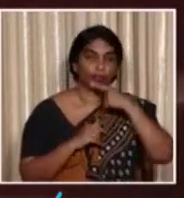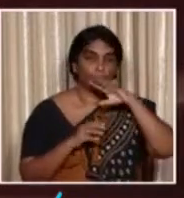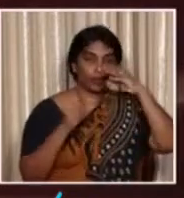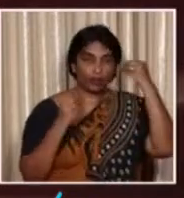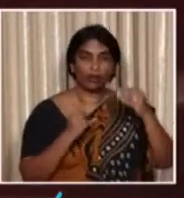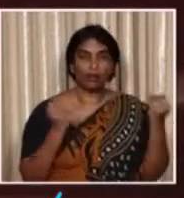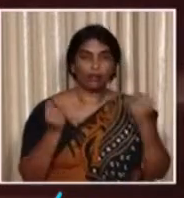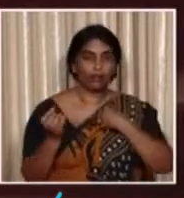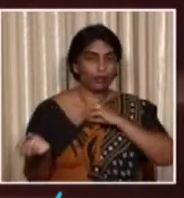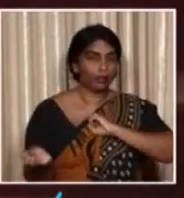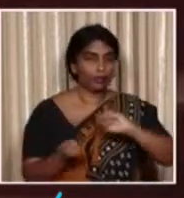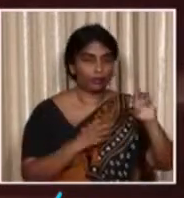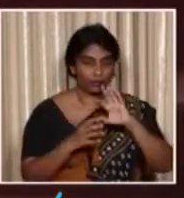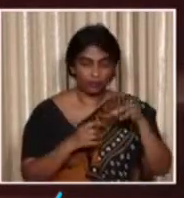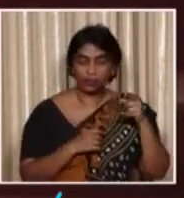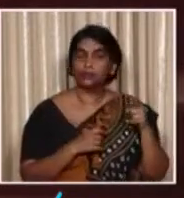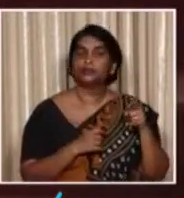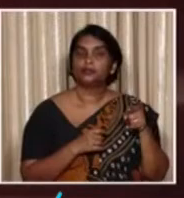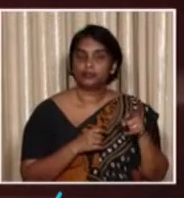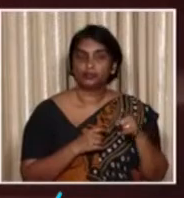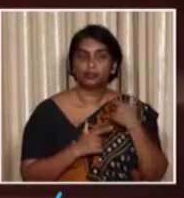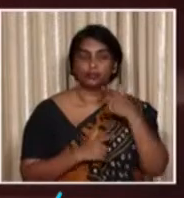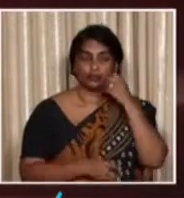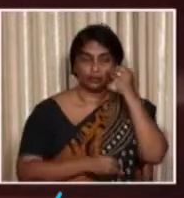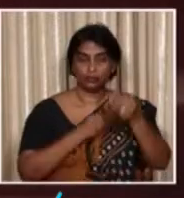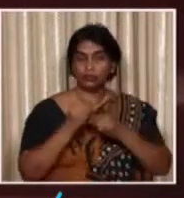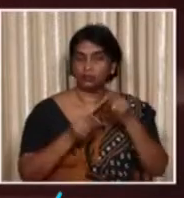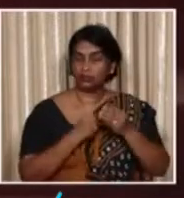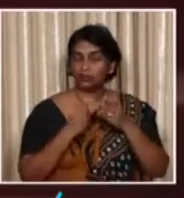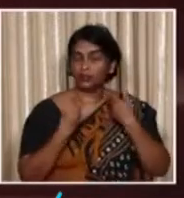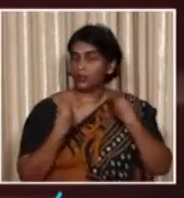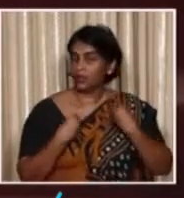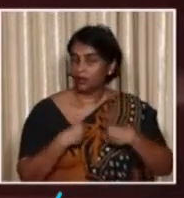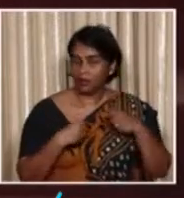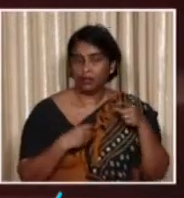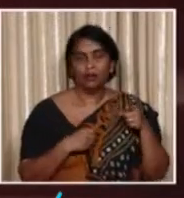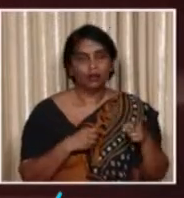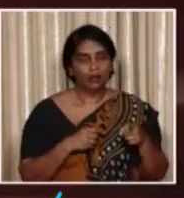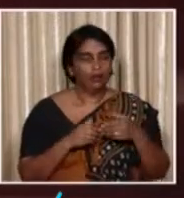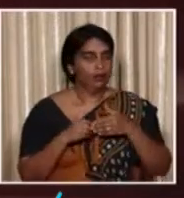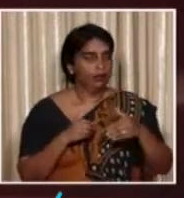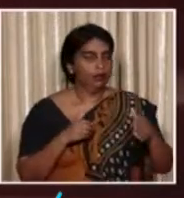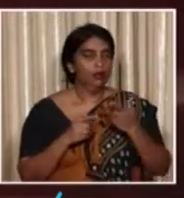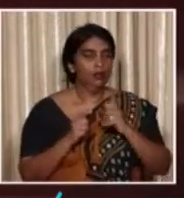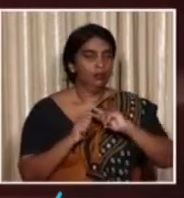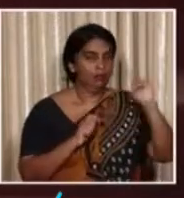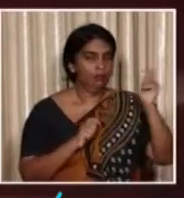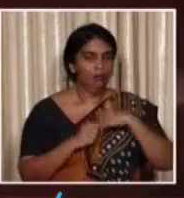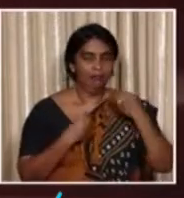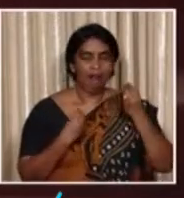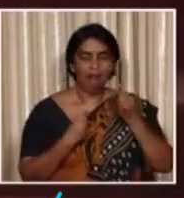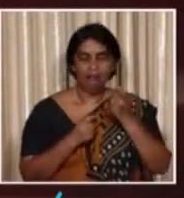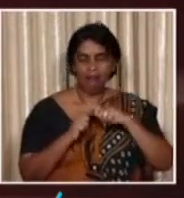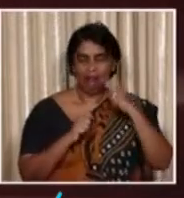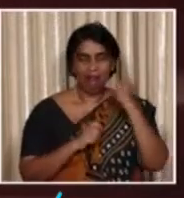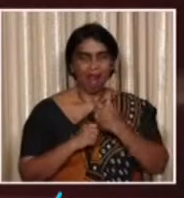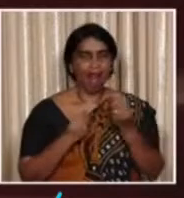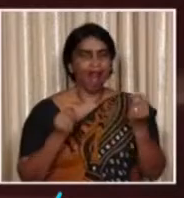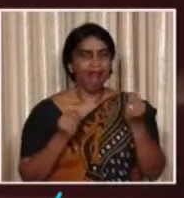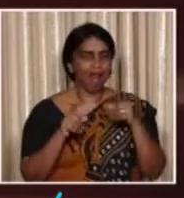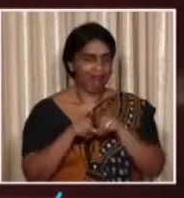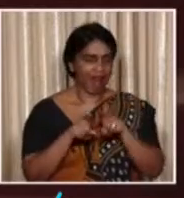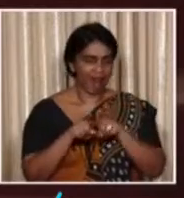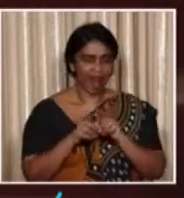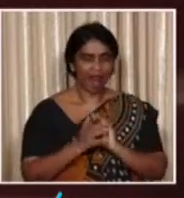wetunu apadravya ivat kirima saha diwara prajawata sidu haani sandaha mewana vita labi athi alaba mudal pramaane